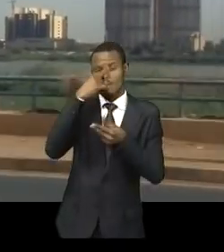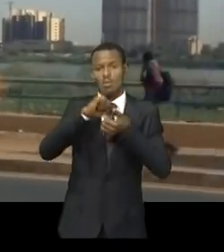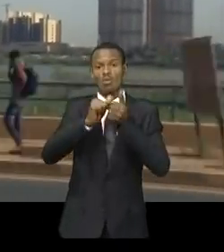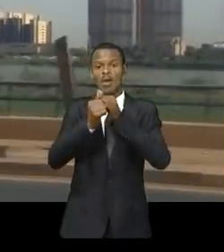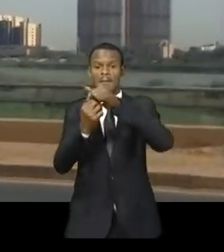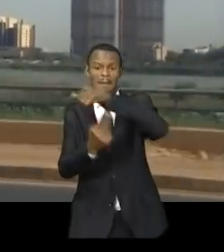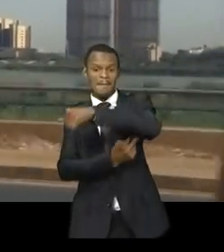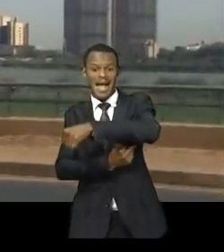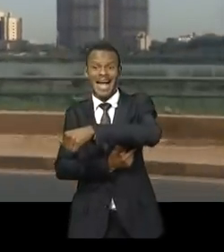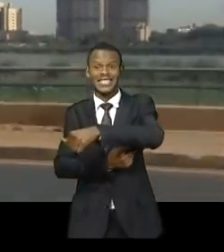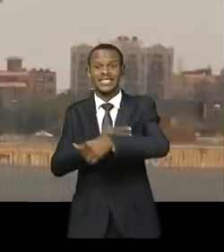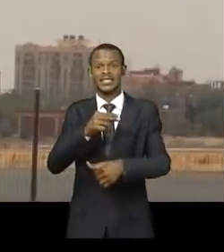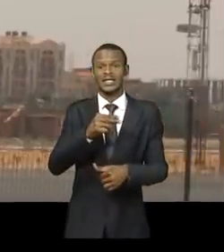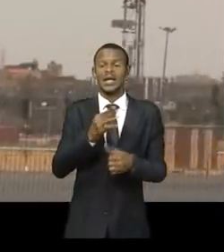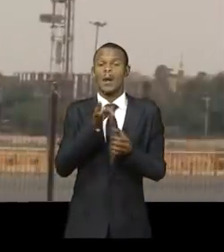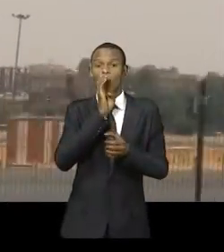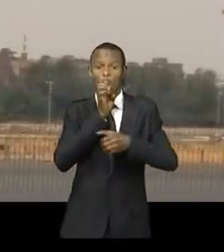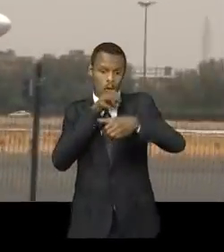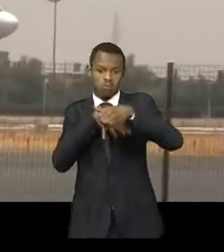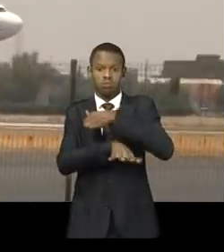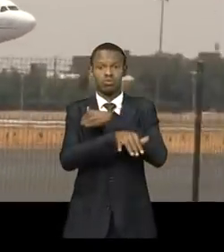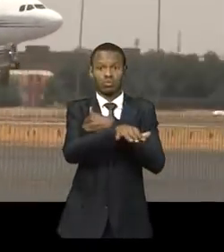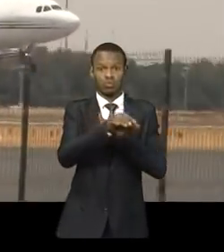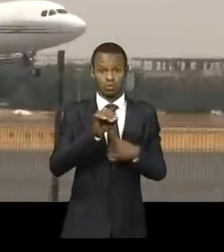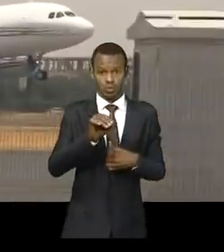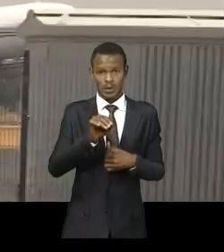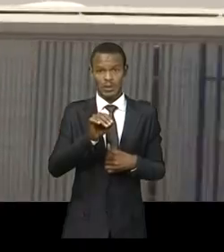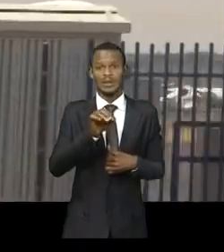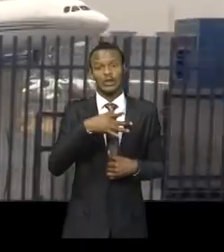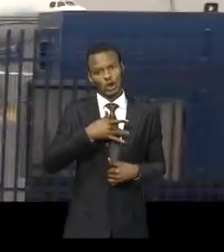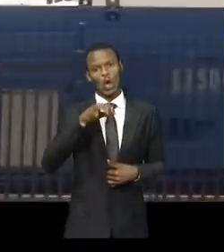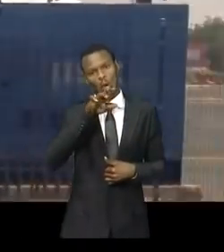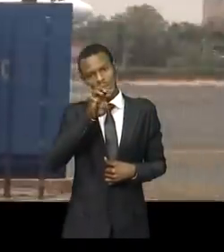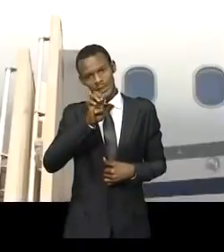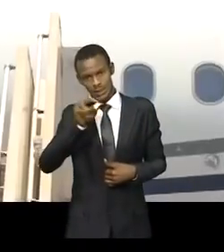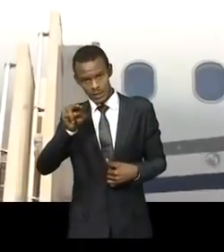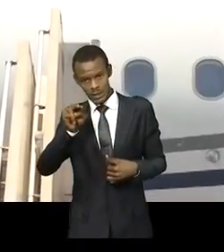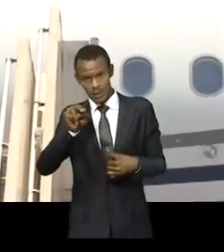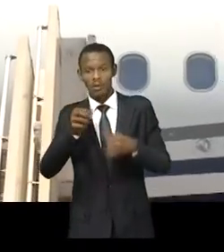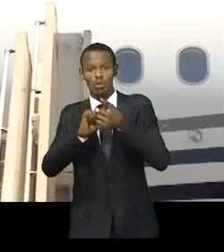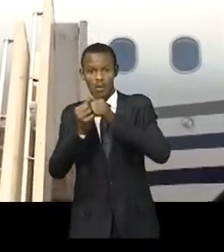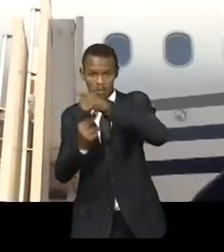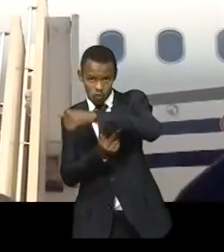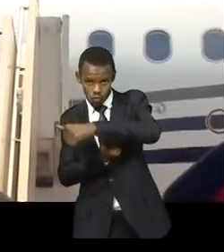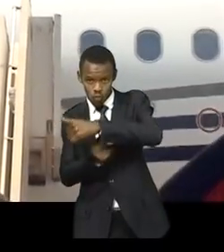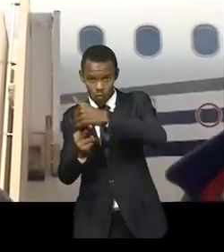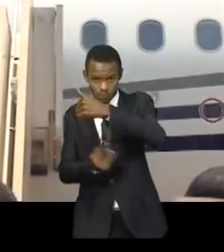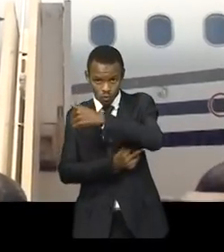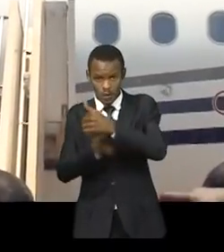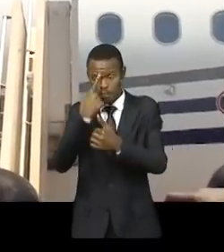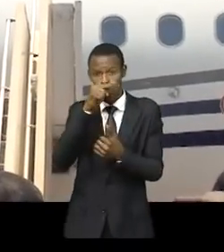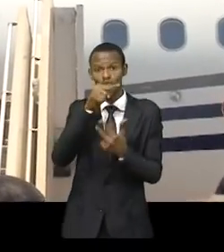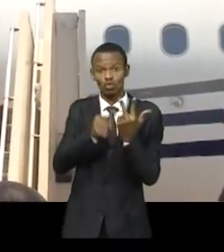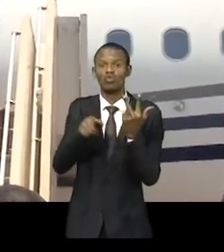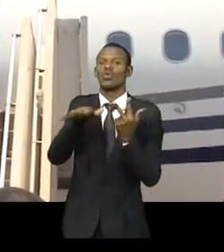hydroélectrique de la Renaissance au cœur des tensions entre l'Éthiopie, l'Égypte et le Soudan. À sa descente d'avion, le président